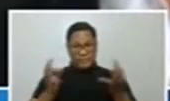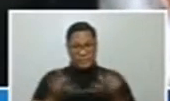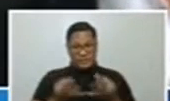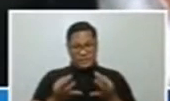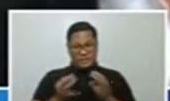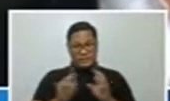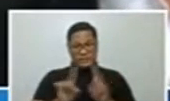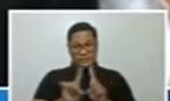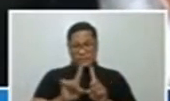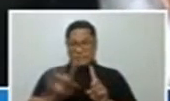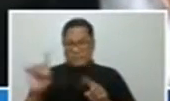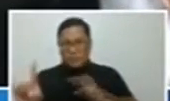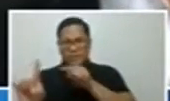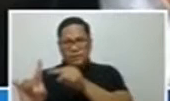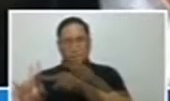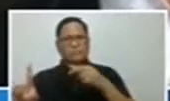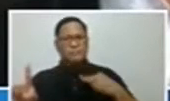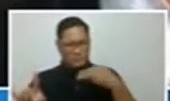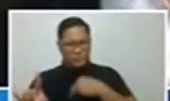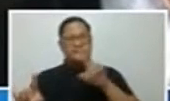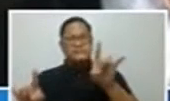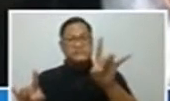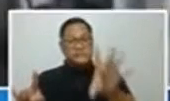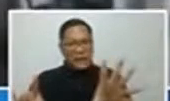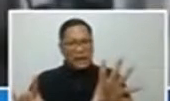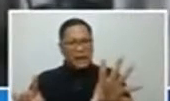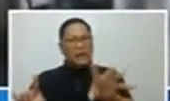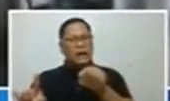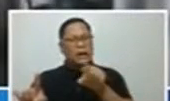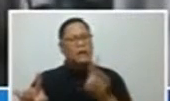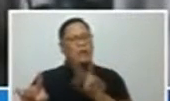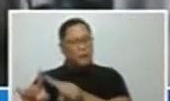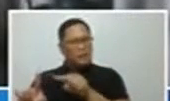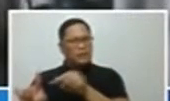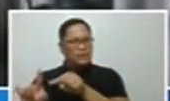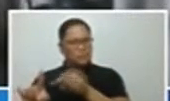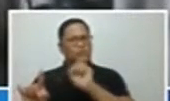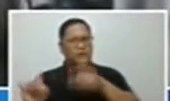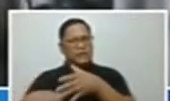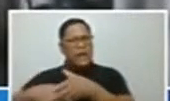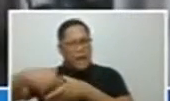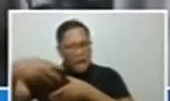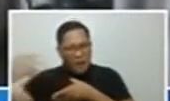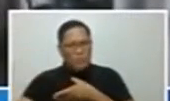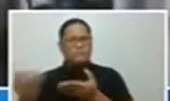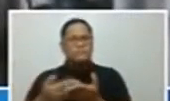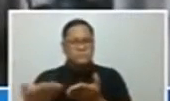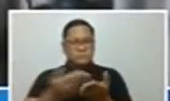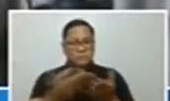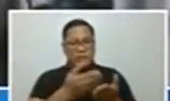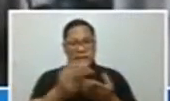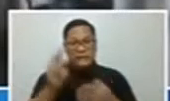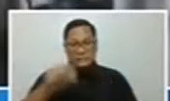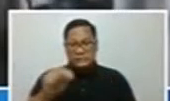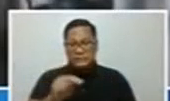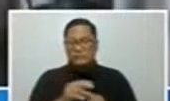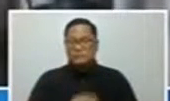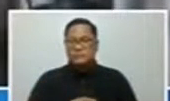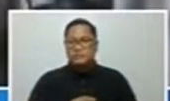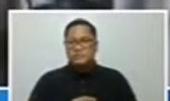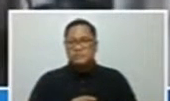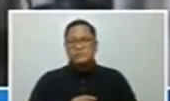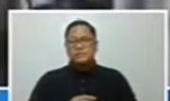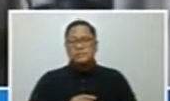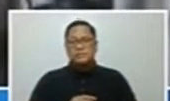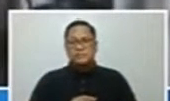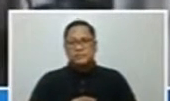Ito, ina-apply natin yung bayanihan act, no? Pwede silang makulong hanggang 6 na buwan at pwede rin silang magmulta ng